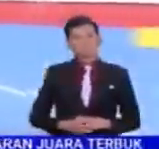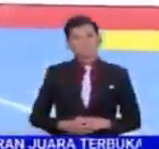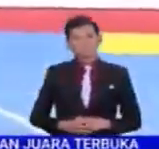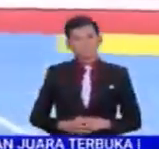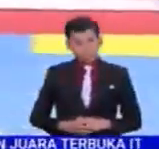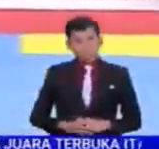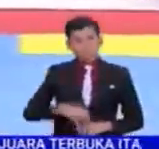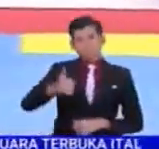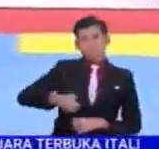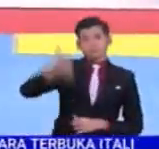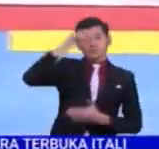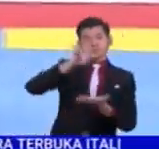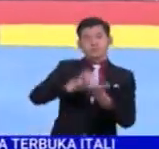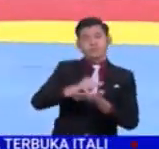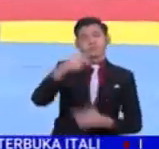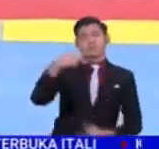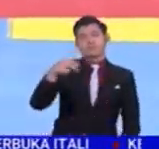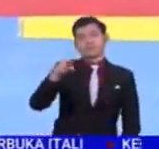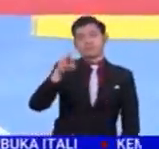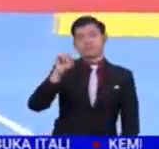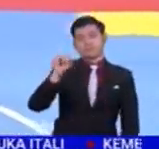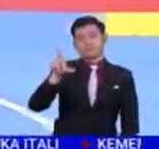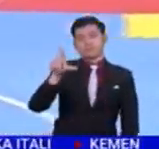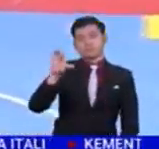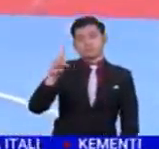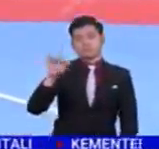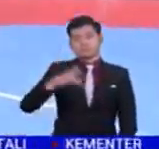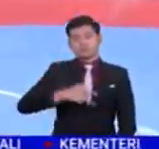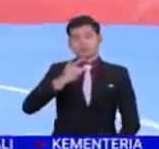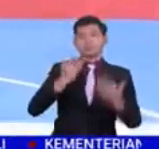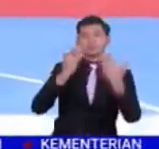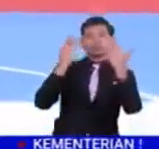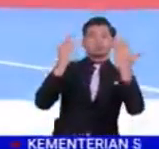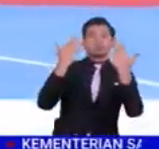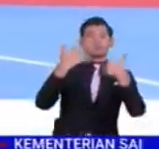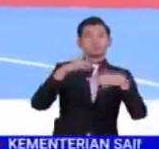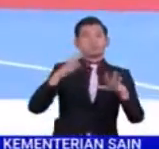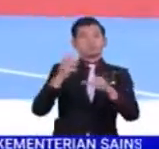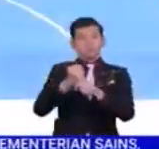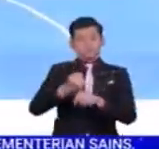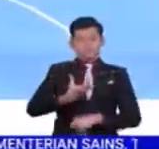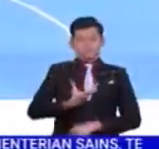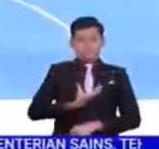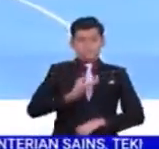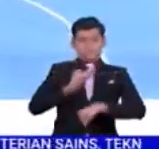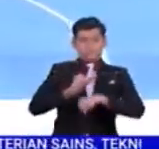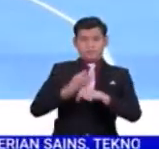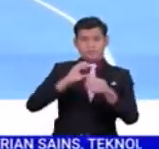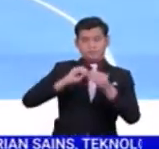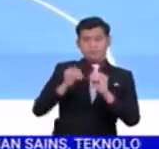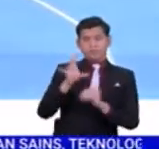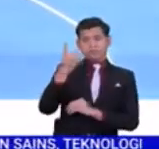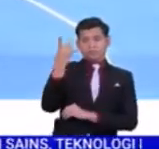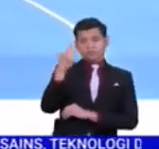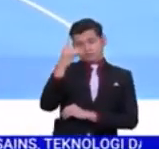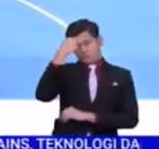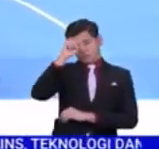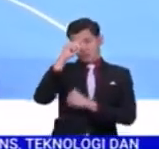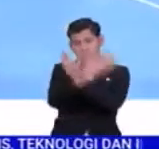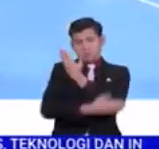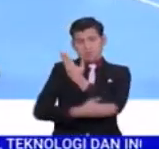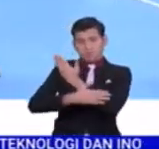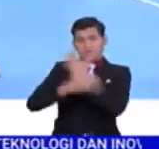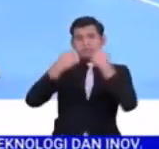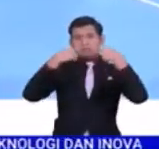Hai susunan kemenangan itu Kariadi sempat banyak tekan kesyukuran nya selepas menyumbang time Thomas ke-17 buat negara meskipun